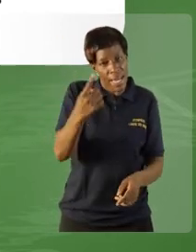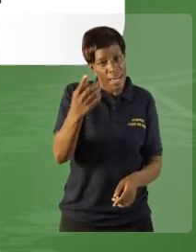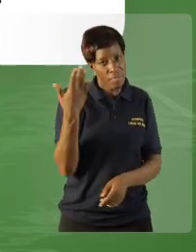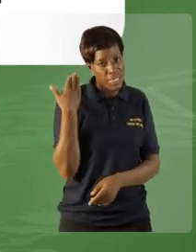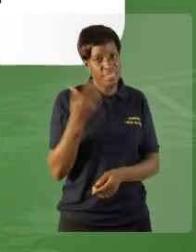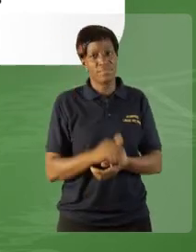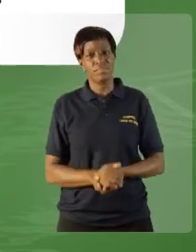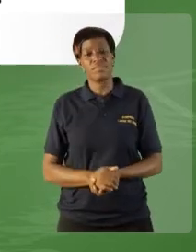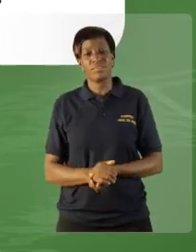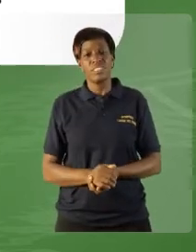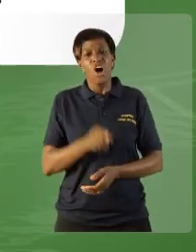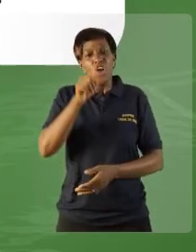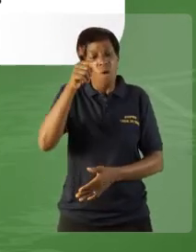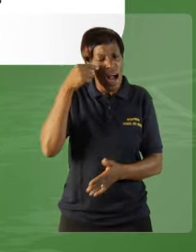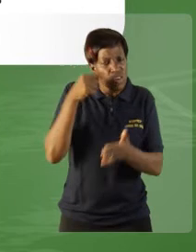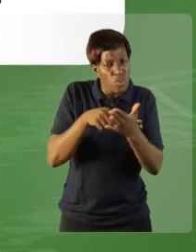Que constates-tu ici?